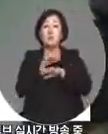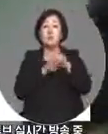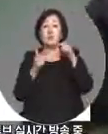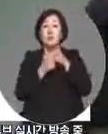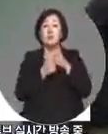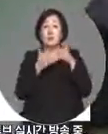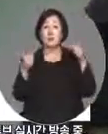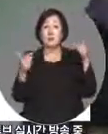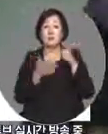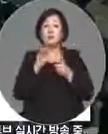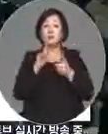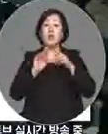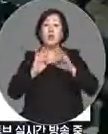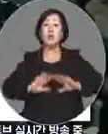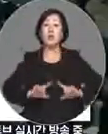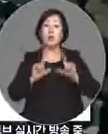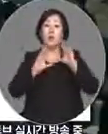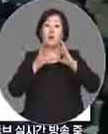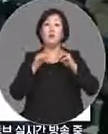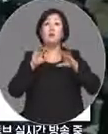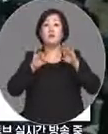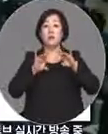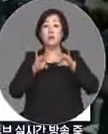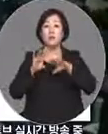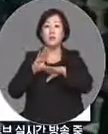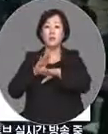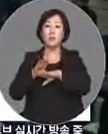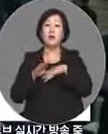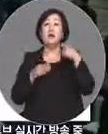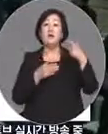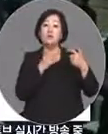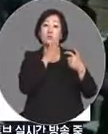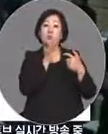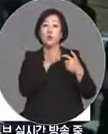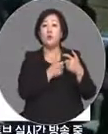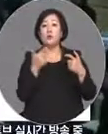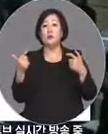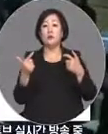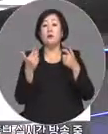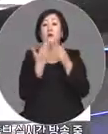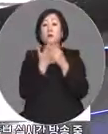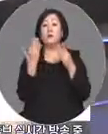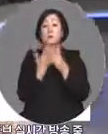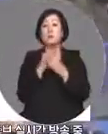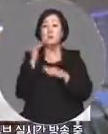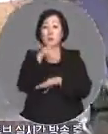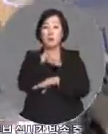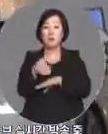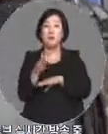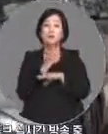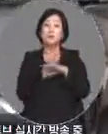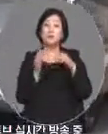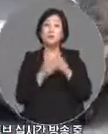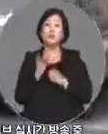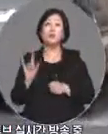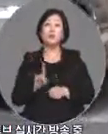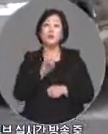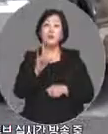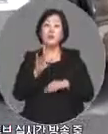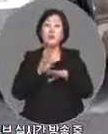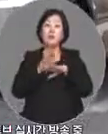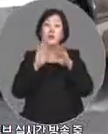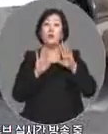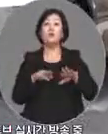빨라지면서 올해 글로벌 전기차 시장은 60%가량 급성장할 것으로 전망됩니다. 현대차는